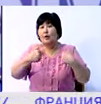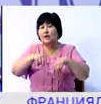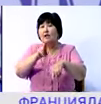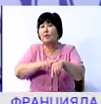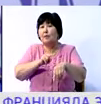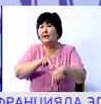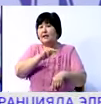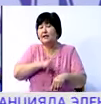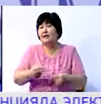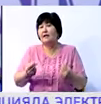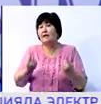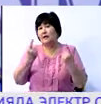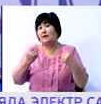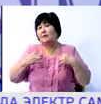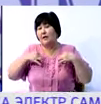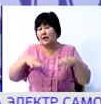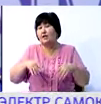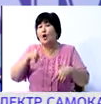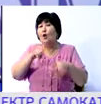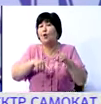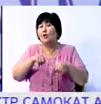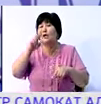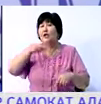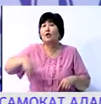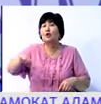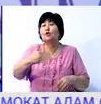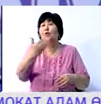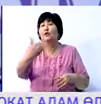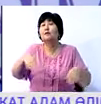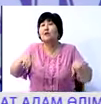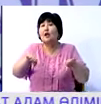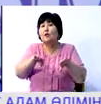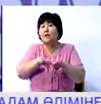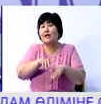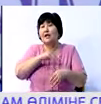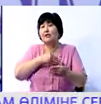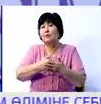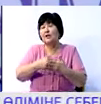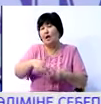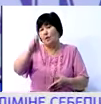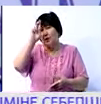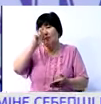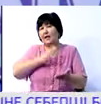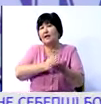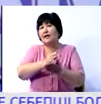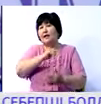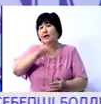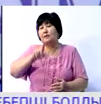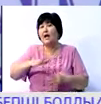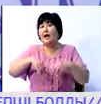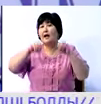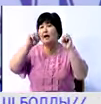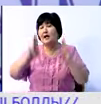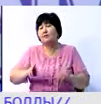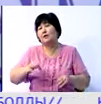қызметкерлерінің кәсіби мерекесі және отан үшін, ел үшін өздеріңізбен бірге дей қосып қызмет атқарып жатқан мемлекет қызметкерлерінің де кәсіби